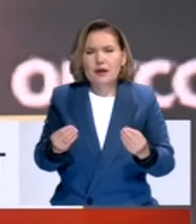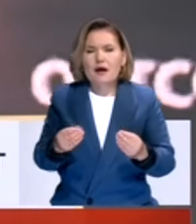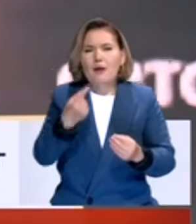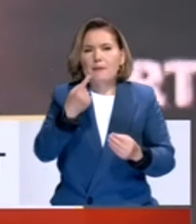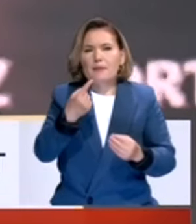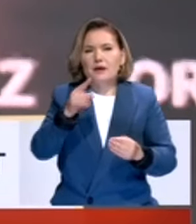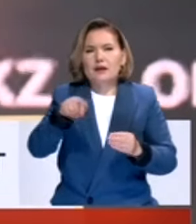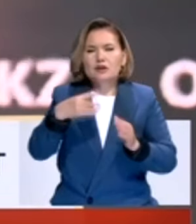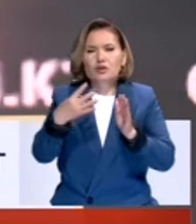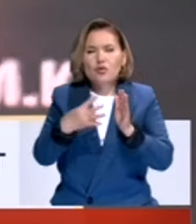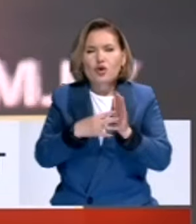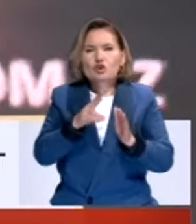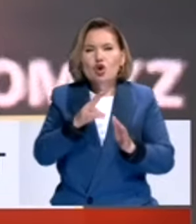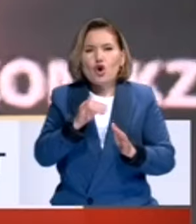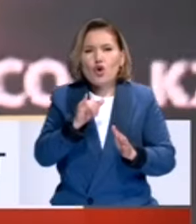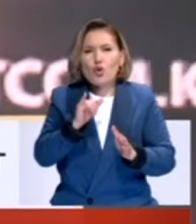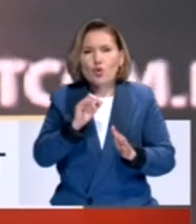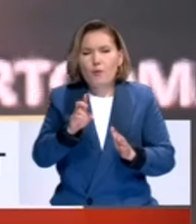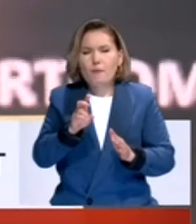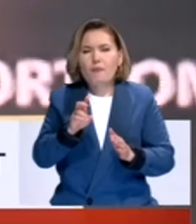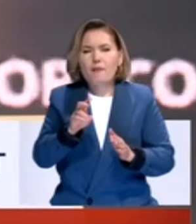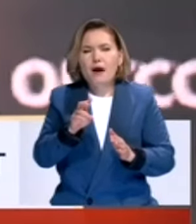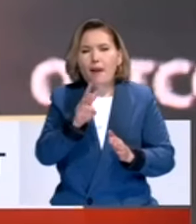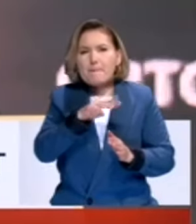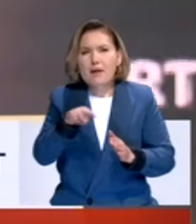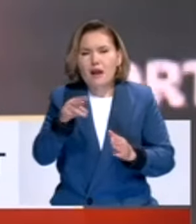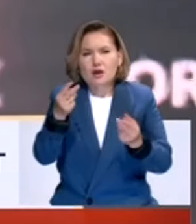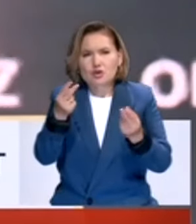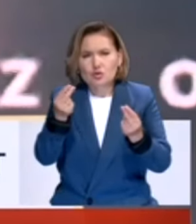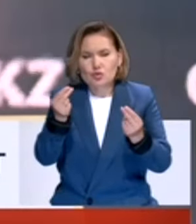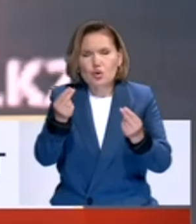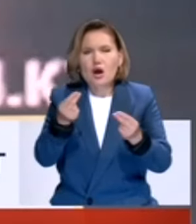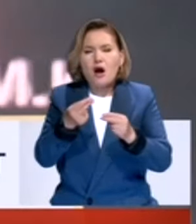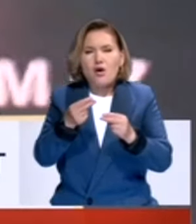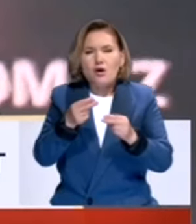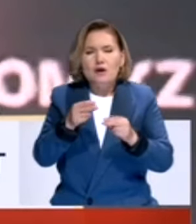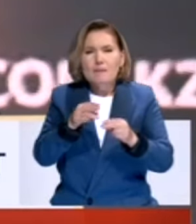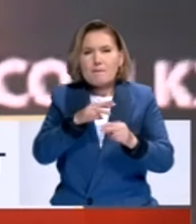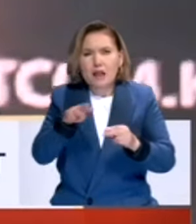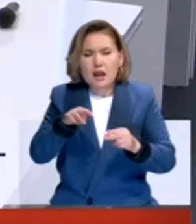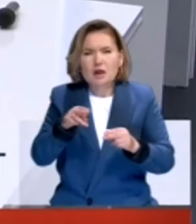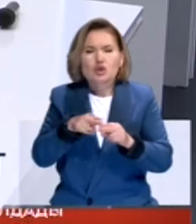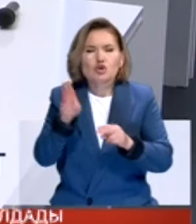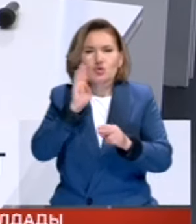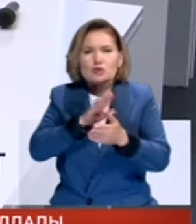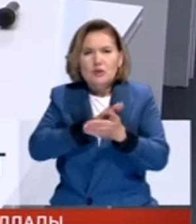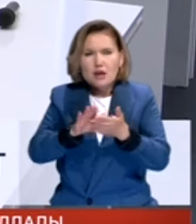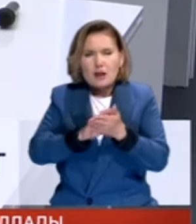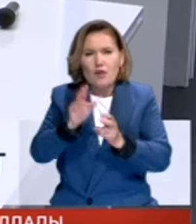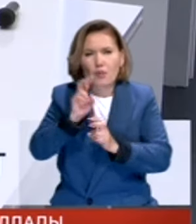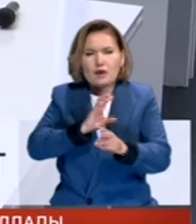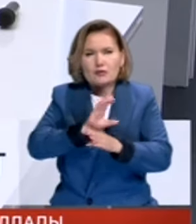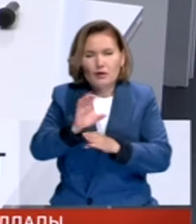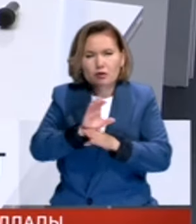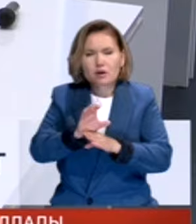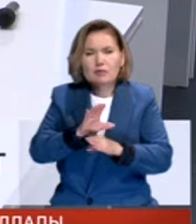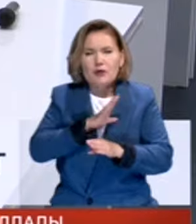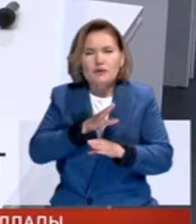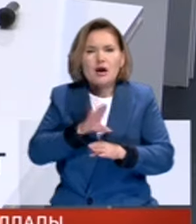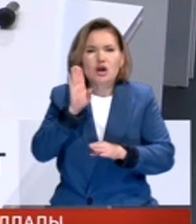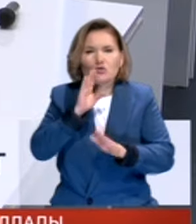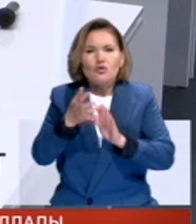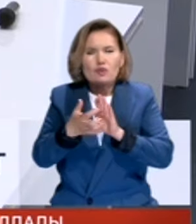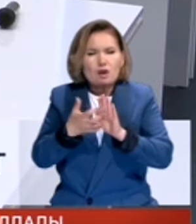1,9 кубик миллиард су жаңағы қайта жаңағы өндеуден өтеді. Ауыз суға бізде